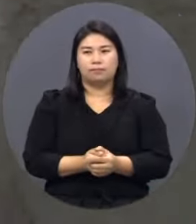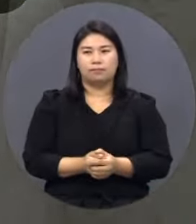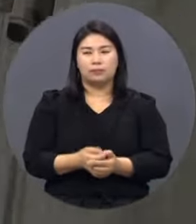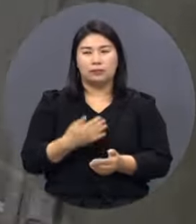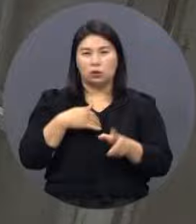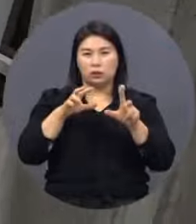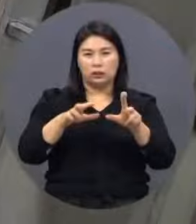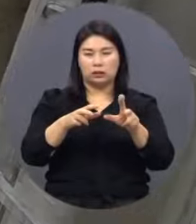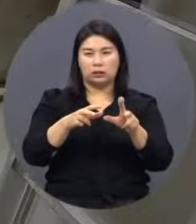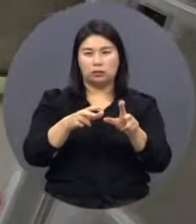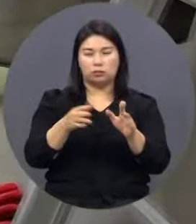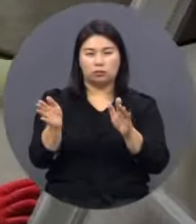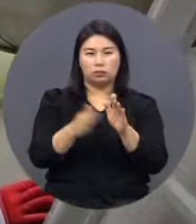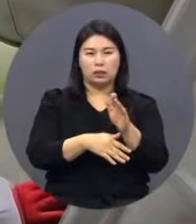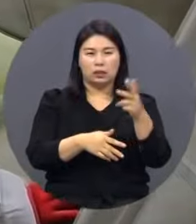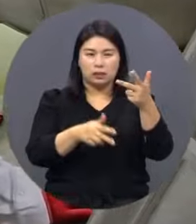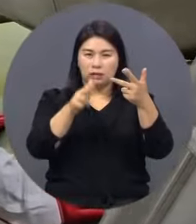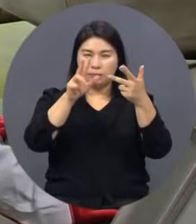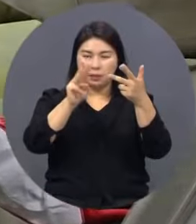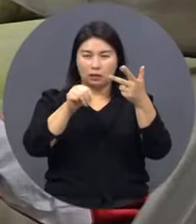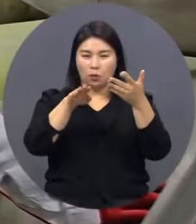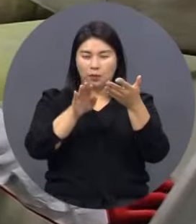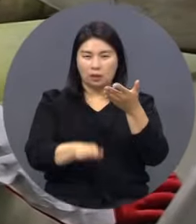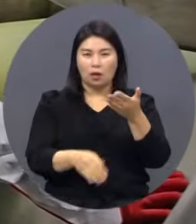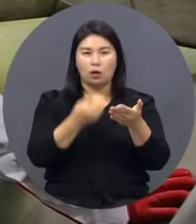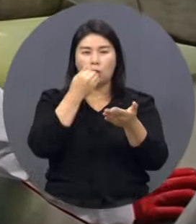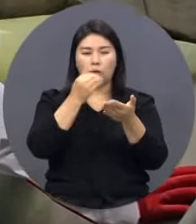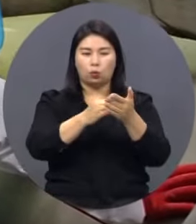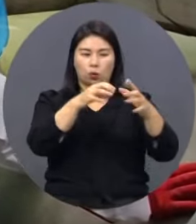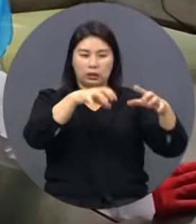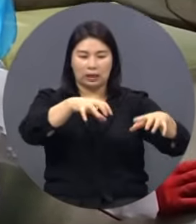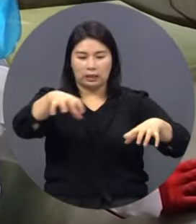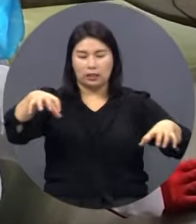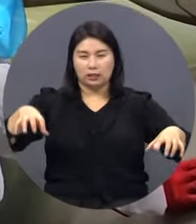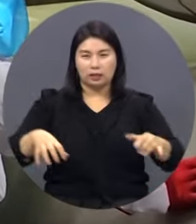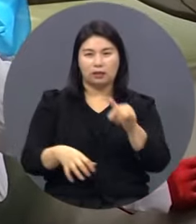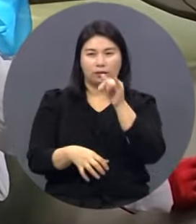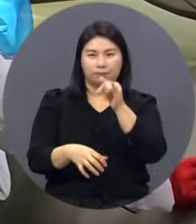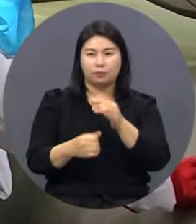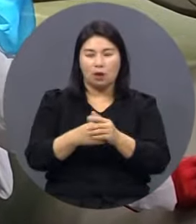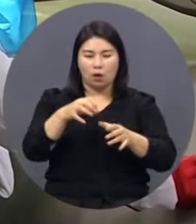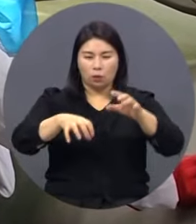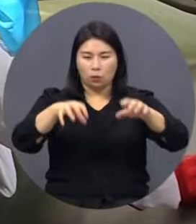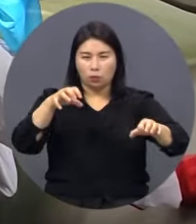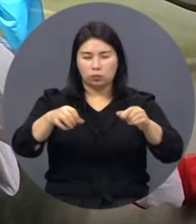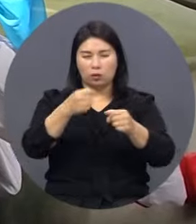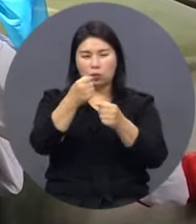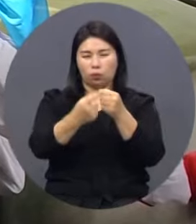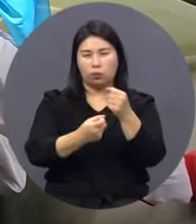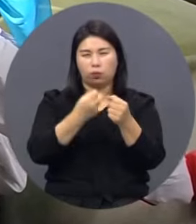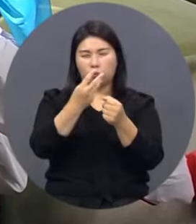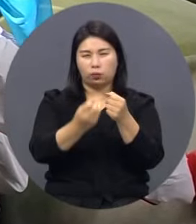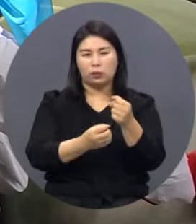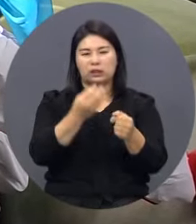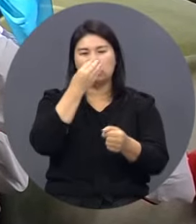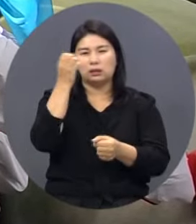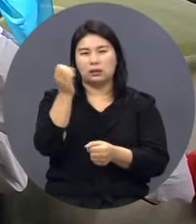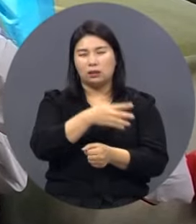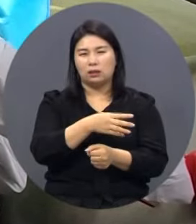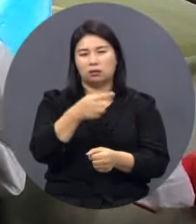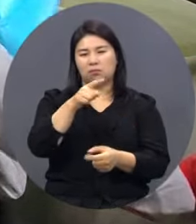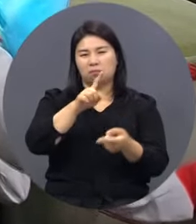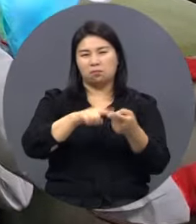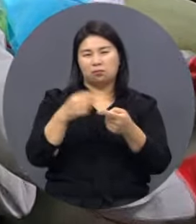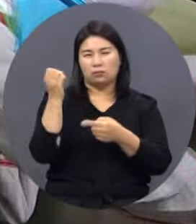지금 방파제로부터 7m 아래에 있는 테트라포드 사이에 나와 있는데요. 이 곳곳에 수년 동안 수거되지 않은 해양 쓰레기들이